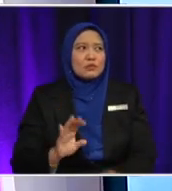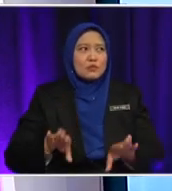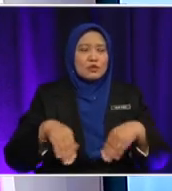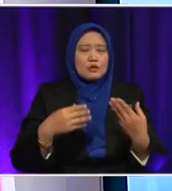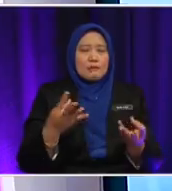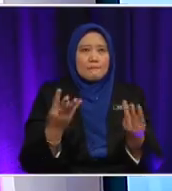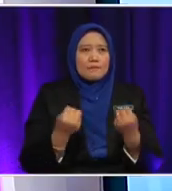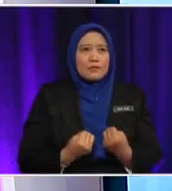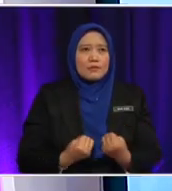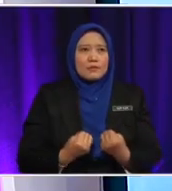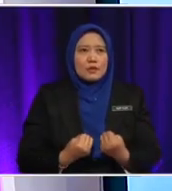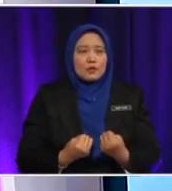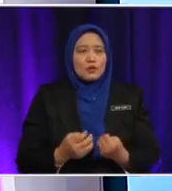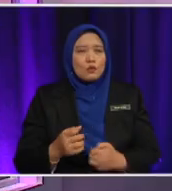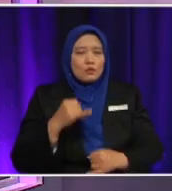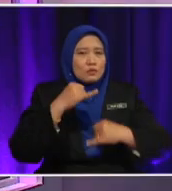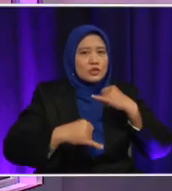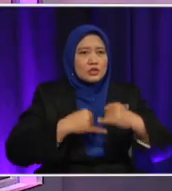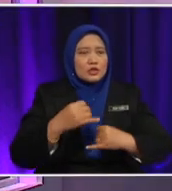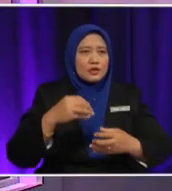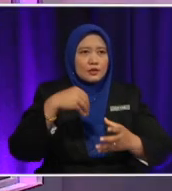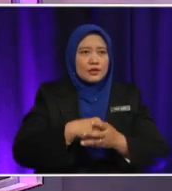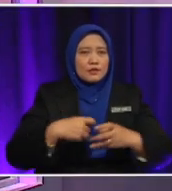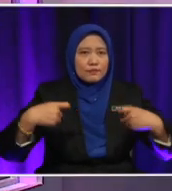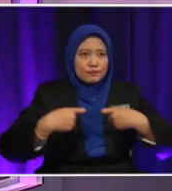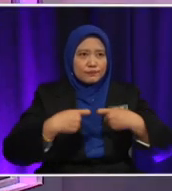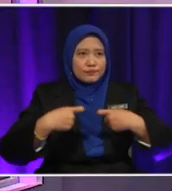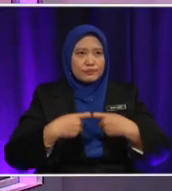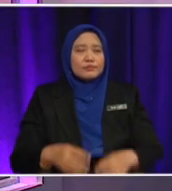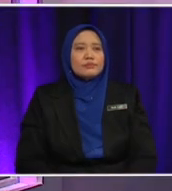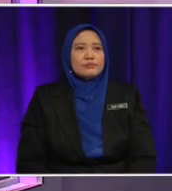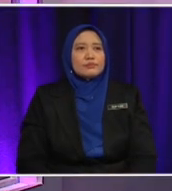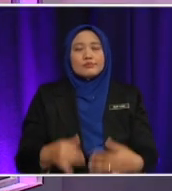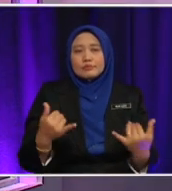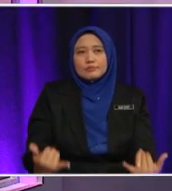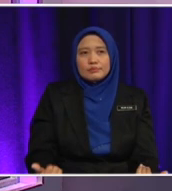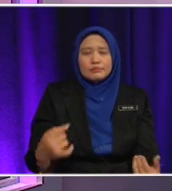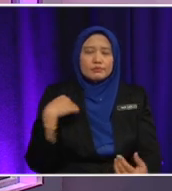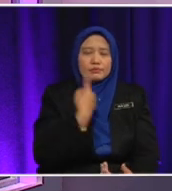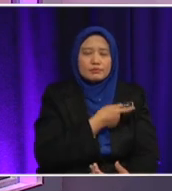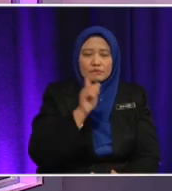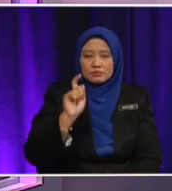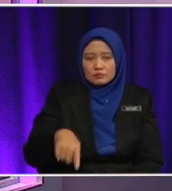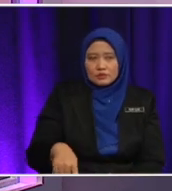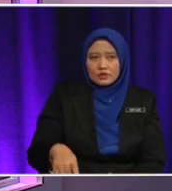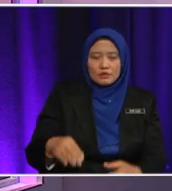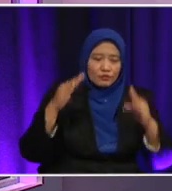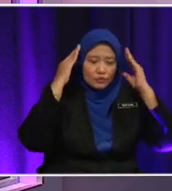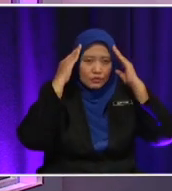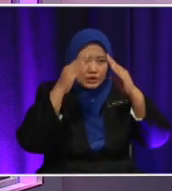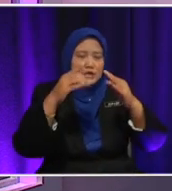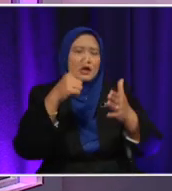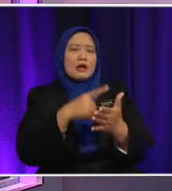elektronik ini kita perlu fokus kepada apa kehendak Soalnya soalnya sebenarnya tak Susah